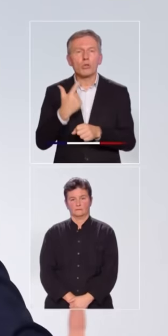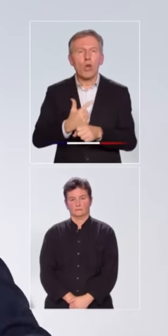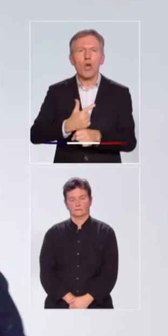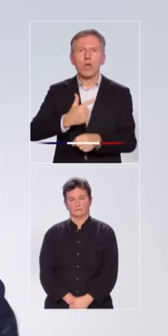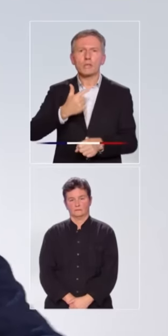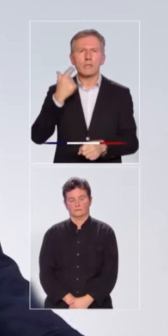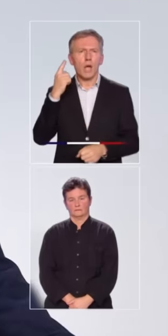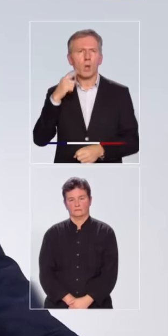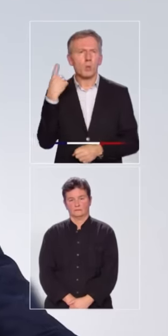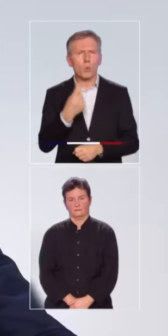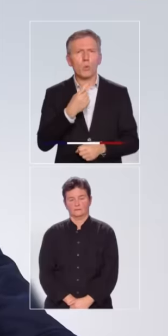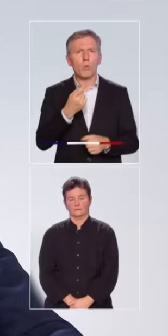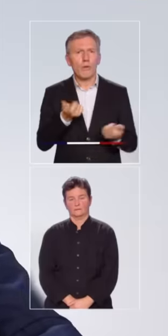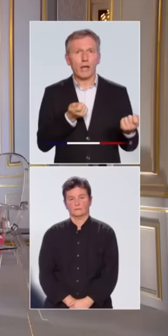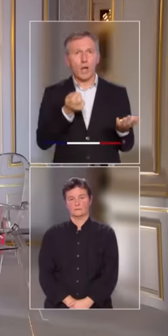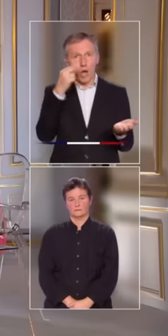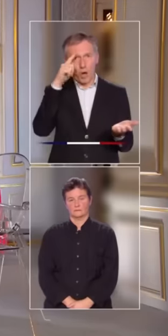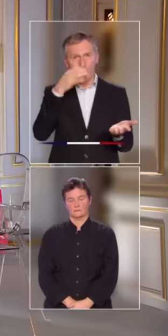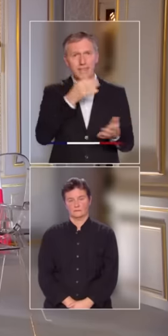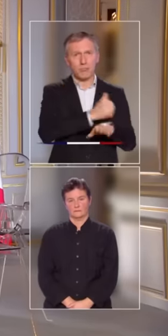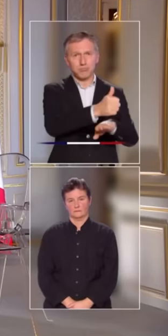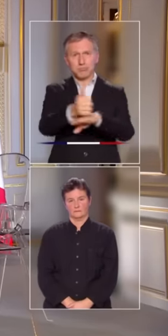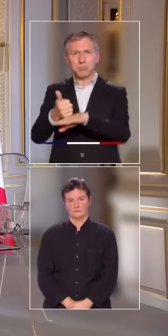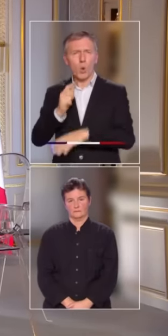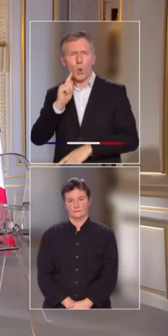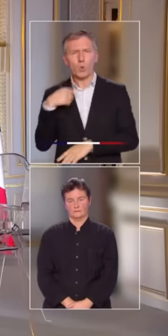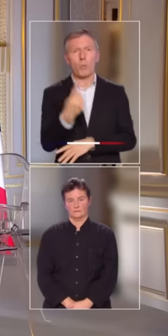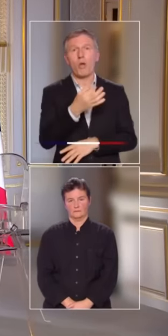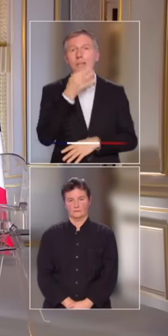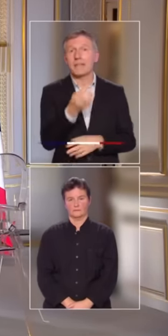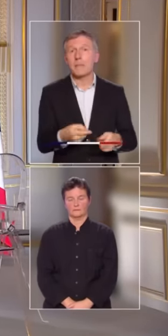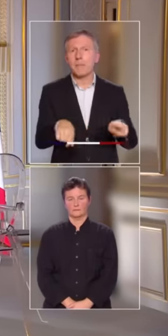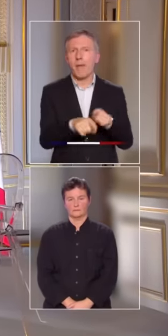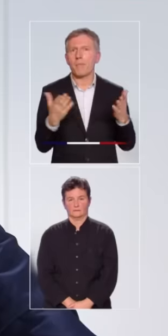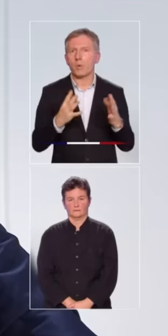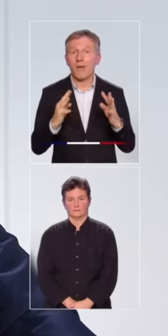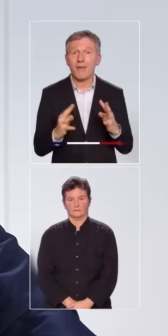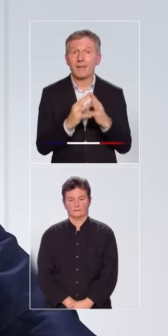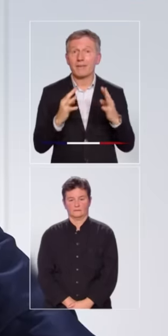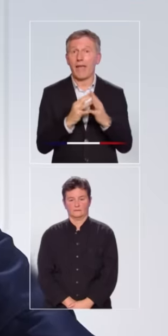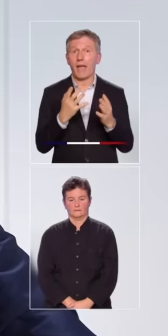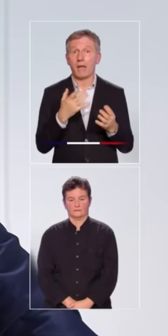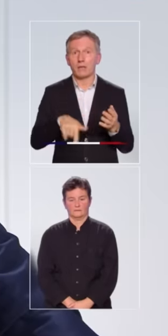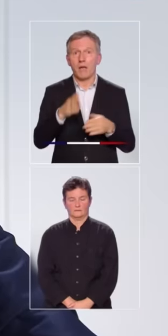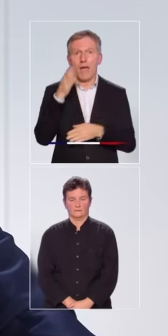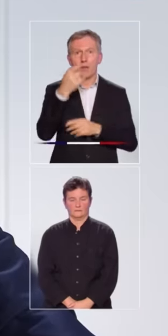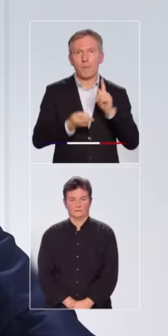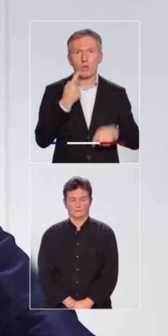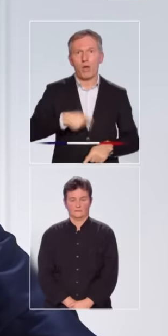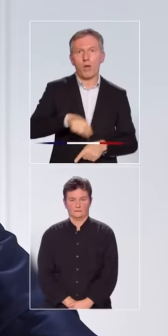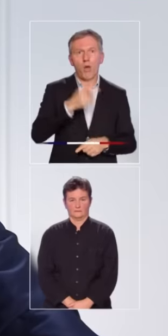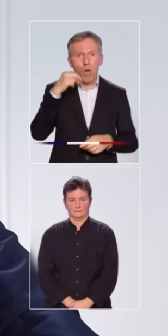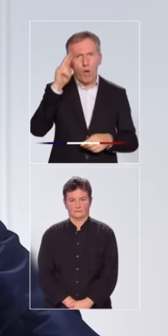nous le disons, tous les dirigeants européens le disent, tous, il n'y a pas une exception. Cette guerre, on y joue notre avenir, cette guerre est